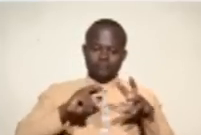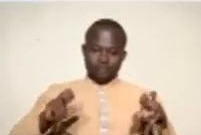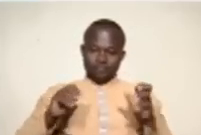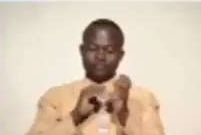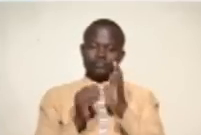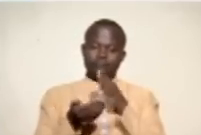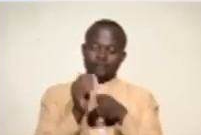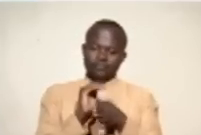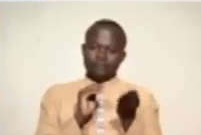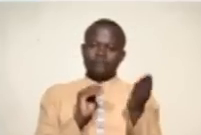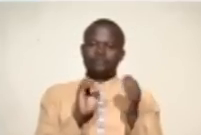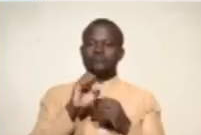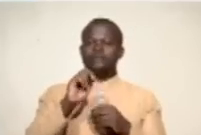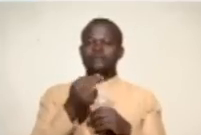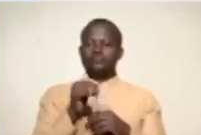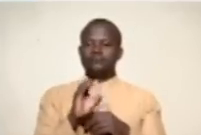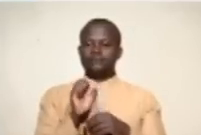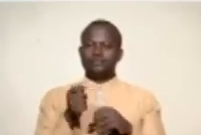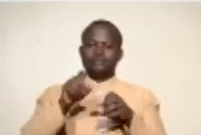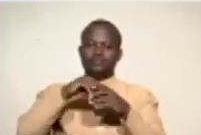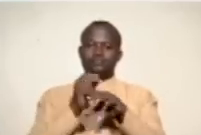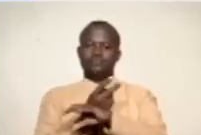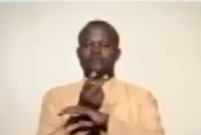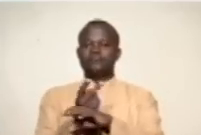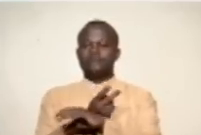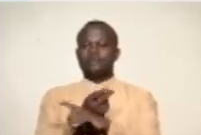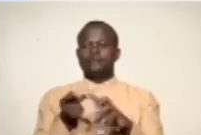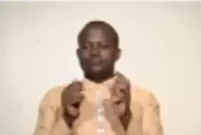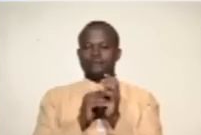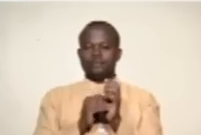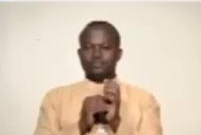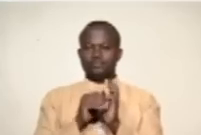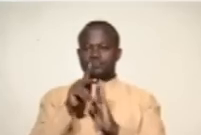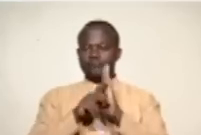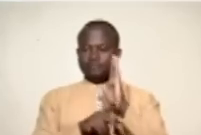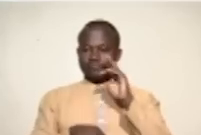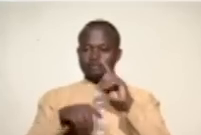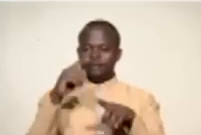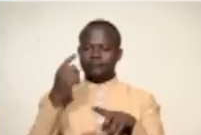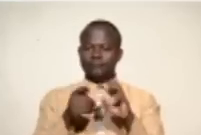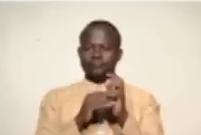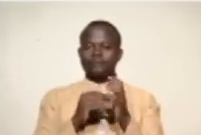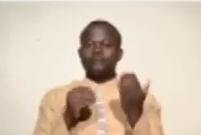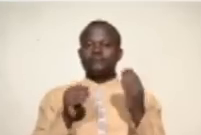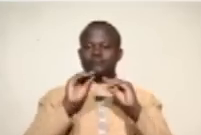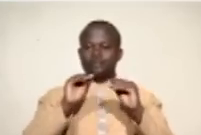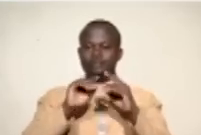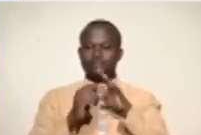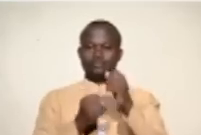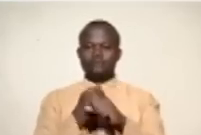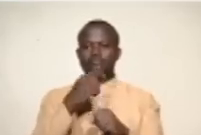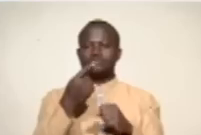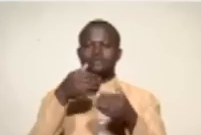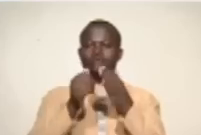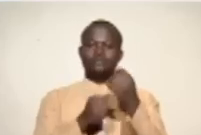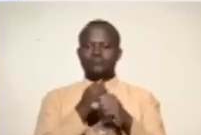and professional ethics ryakongererwa amasaha, rikagirwa principal pass, rikigishwa guhera mu wa mbere kugeza mu wa gatatu, ku